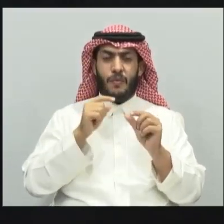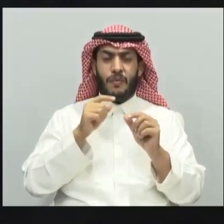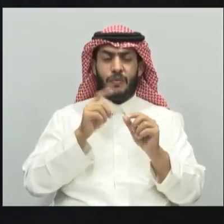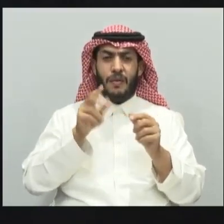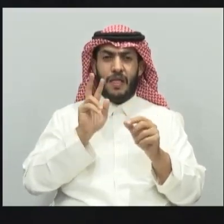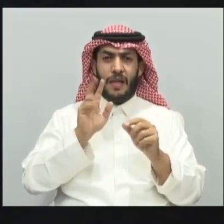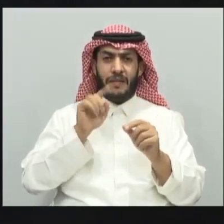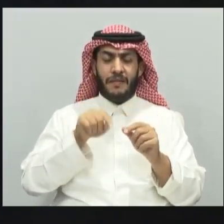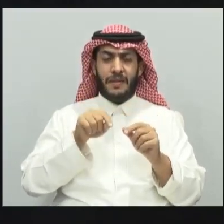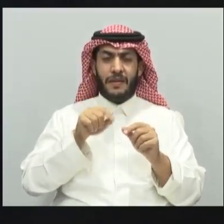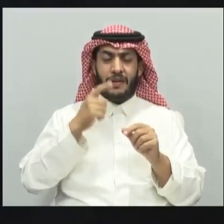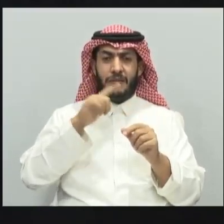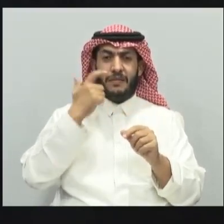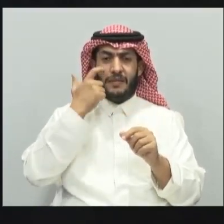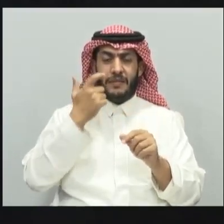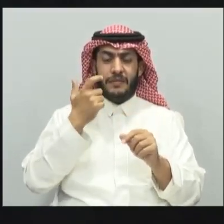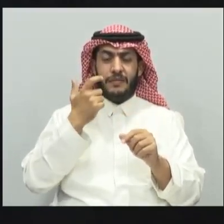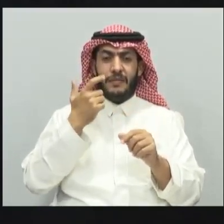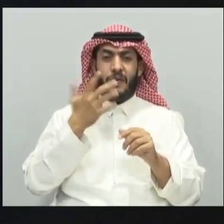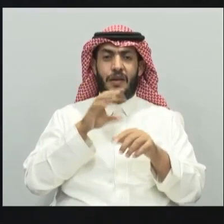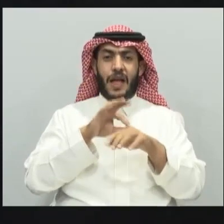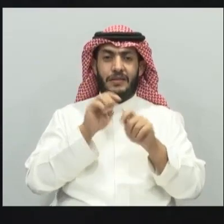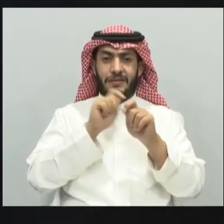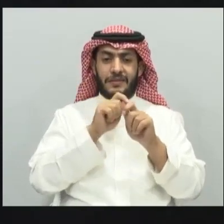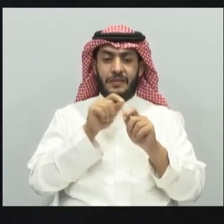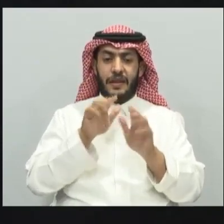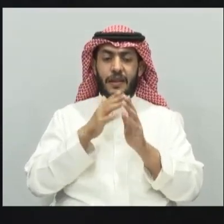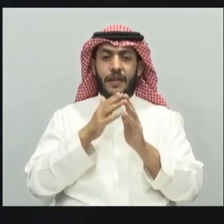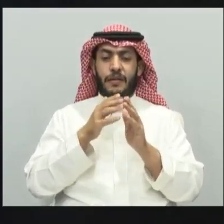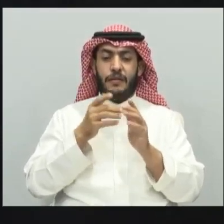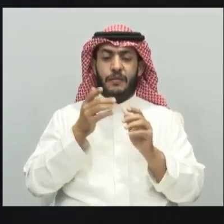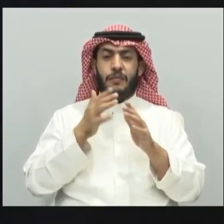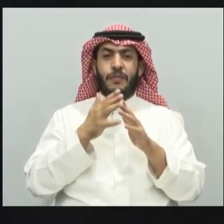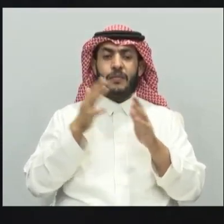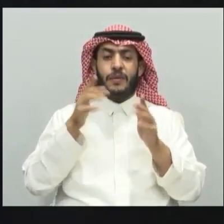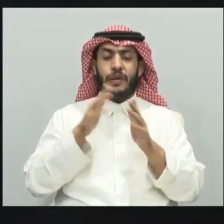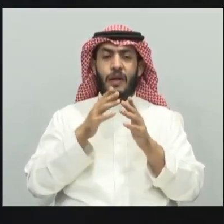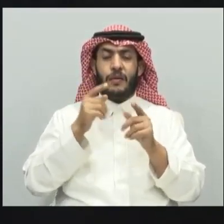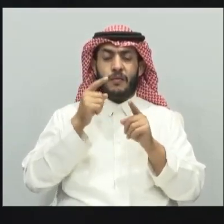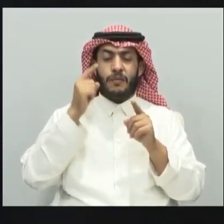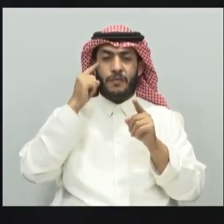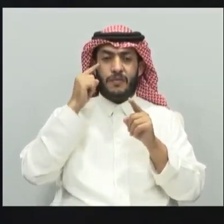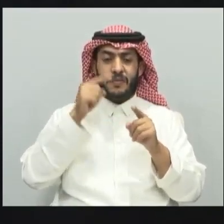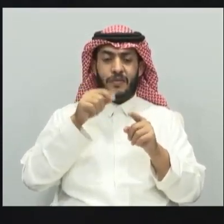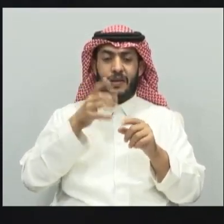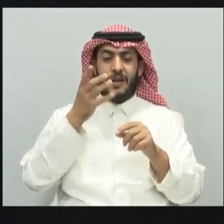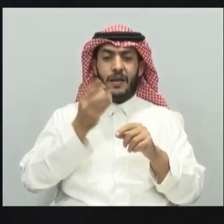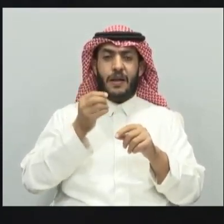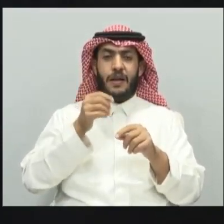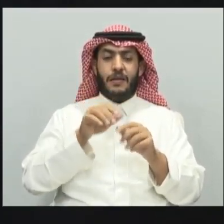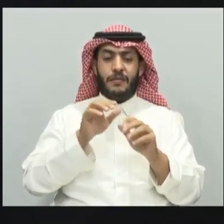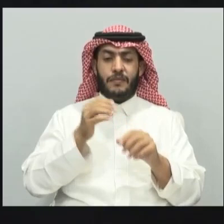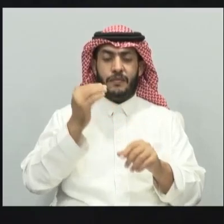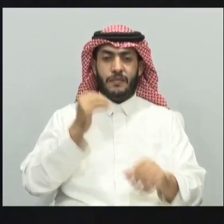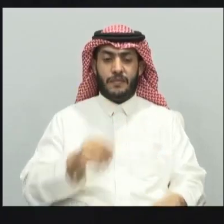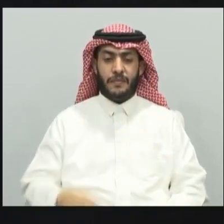مكذوب حتى تحذر منه وتحذر منه فهذا الكتاب من ابرز الكتب المؤلفه في هذا الباب